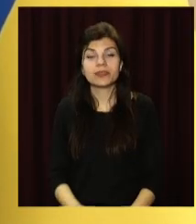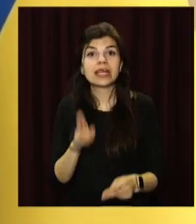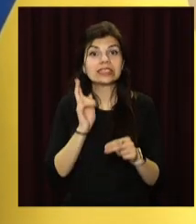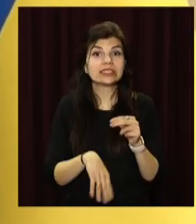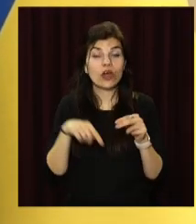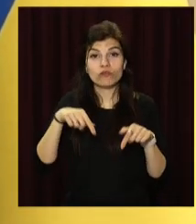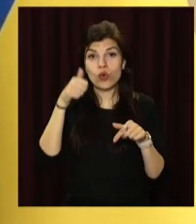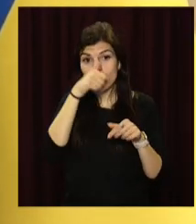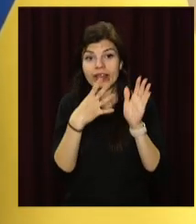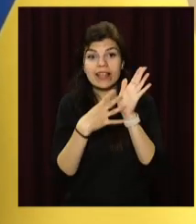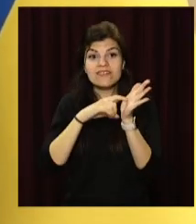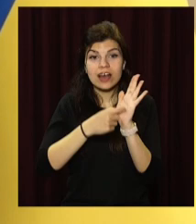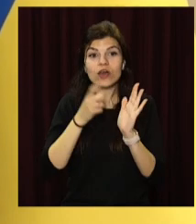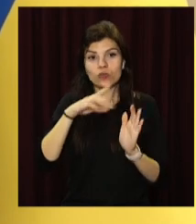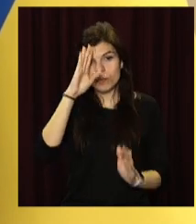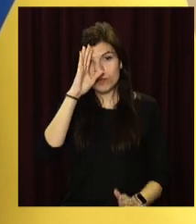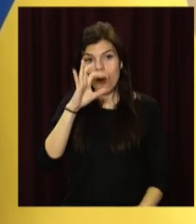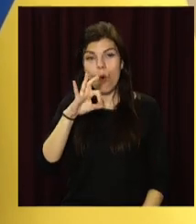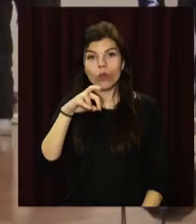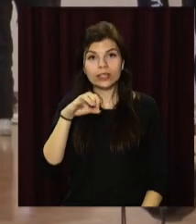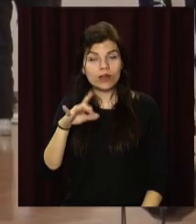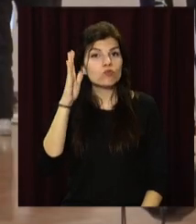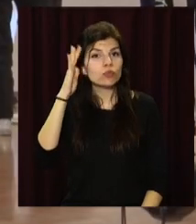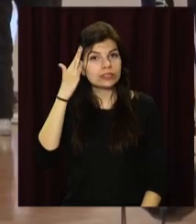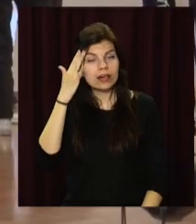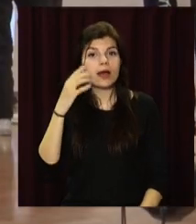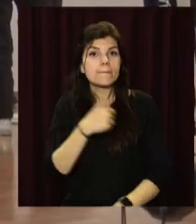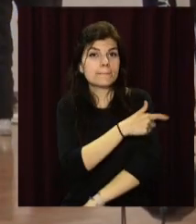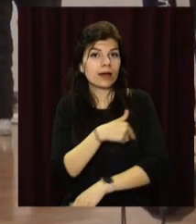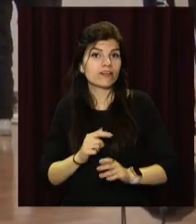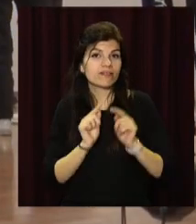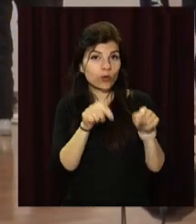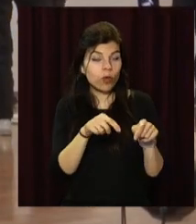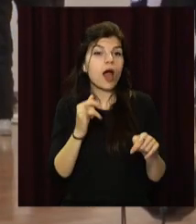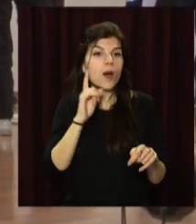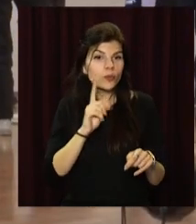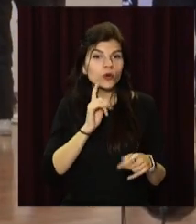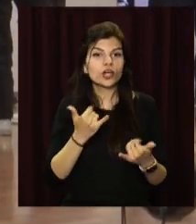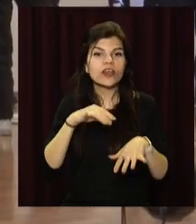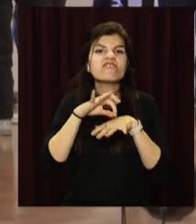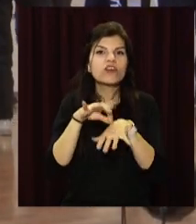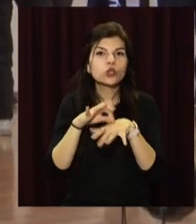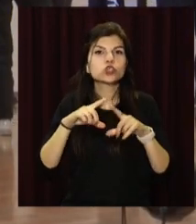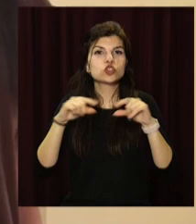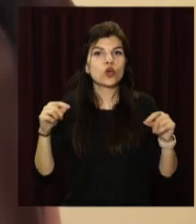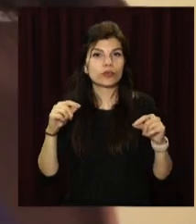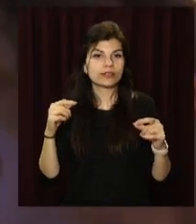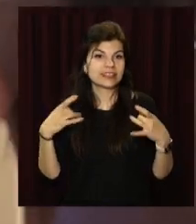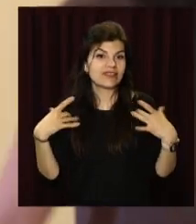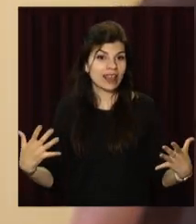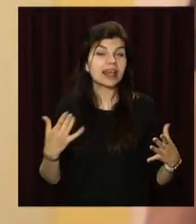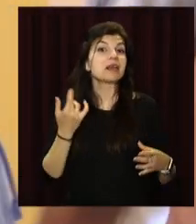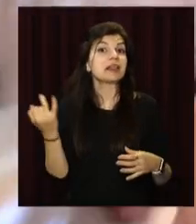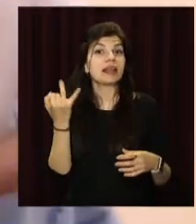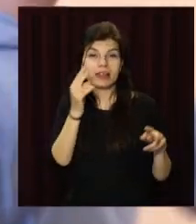Закінчує цього року 9 клас і Олександр. У майбутньому хоче стати медиком, а поки вживається у роль ведучого шкільного свята. З